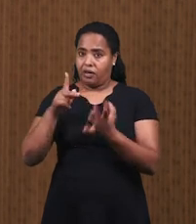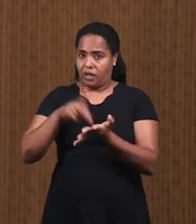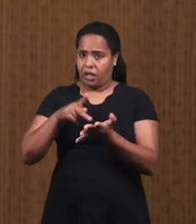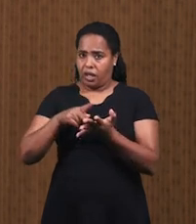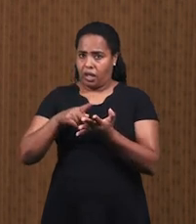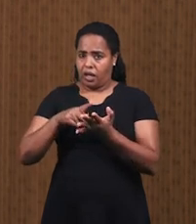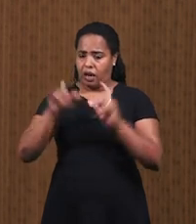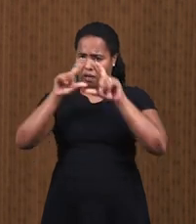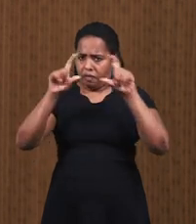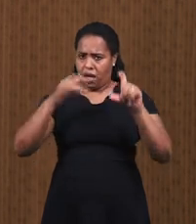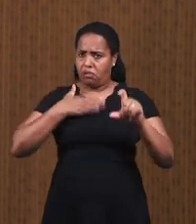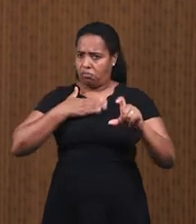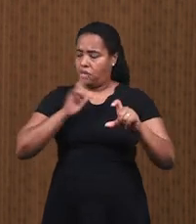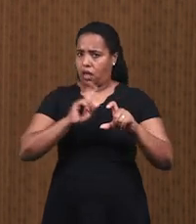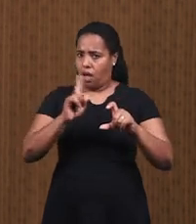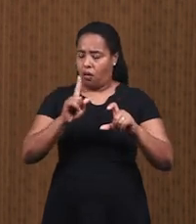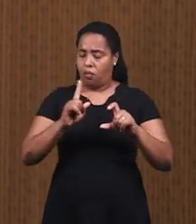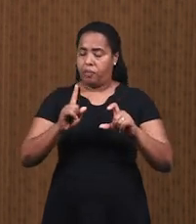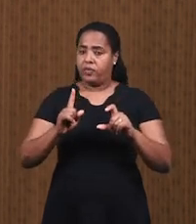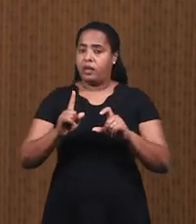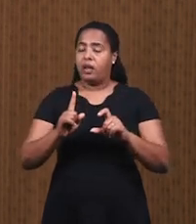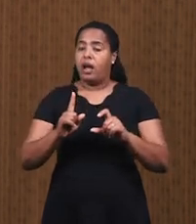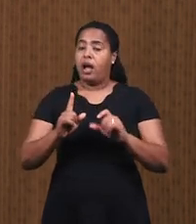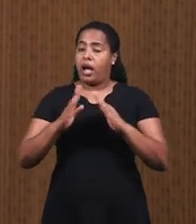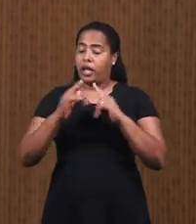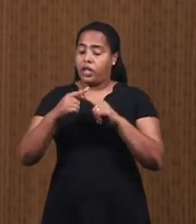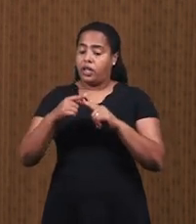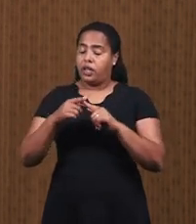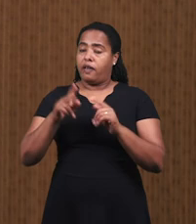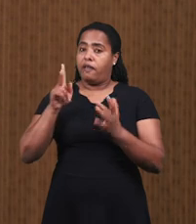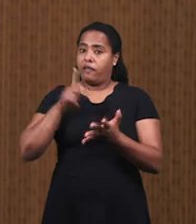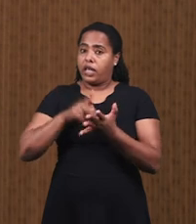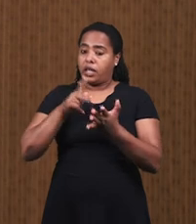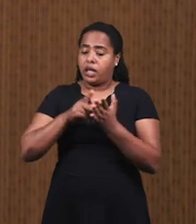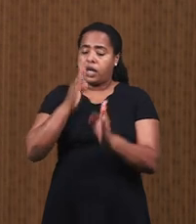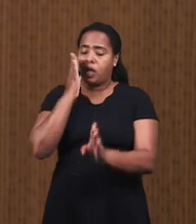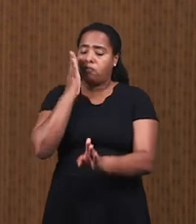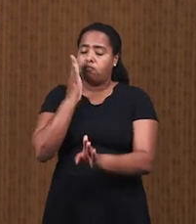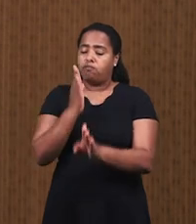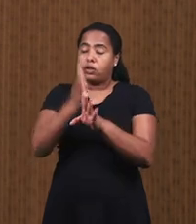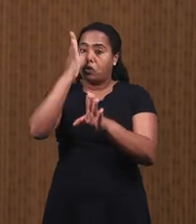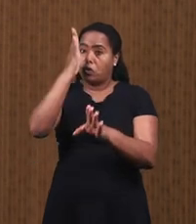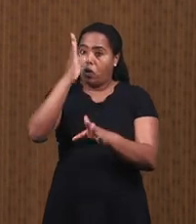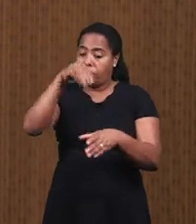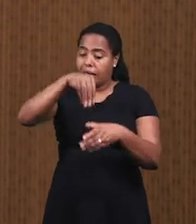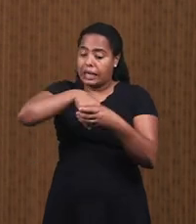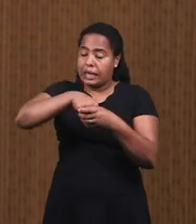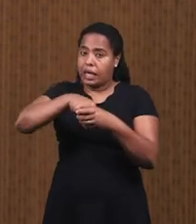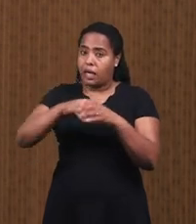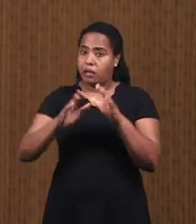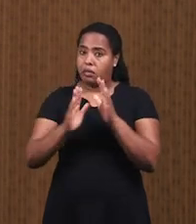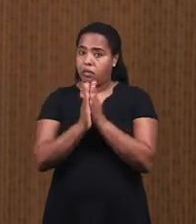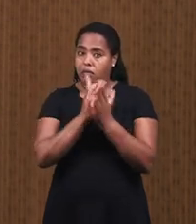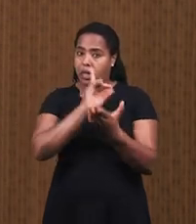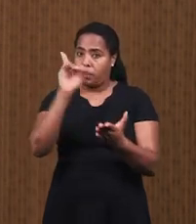Истинная церковь, верная церковь, это та, которая идентифицирует в